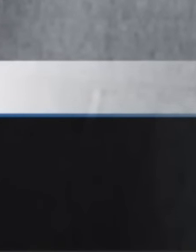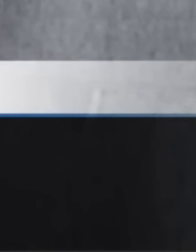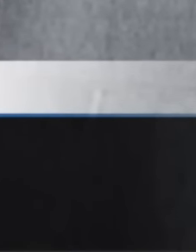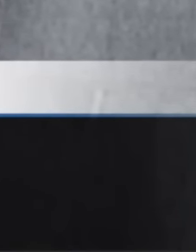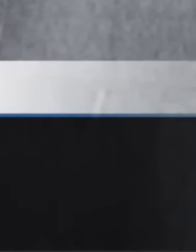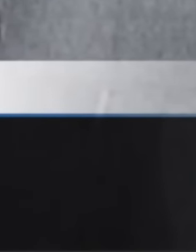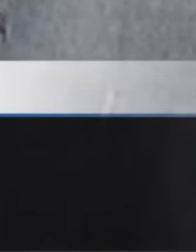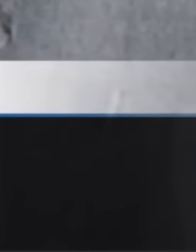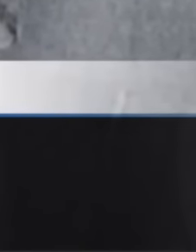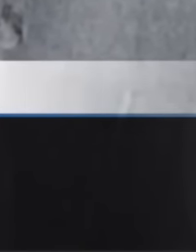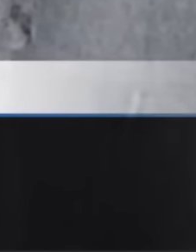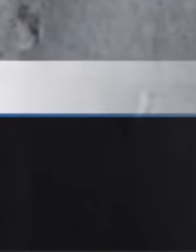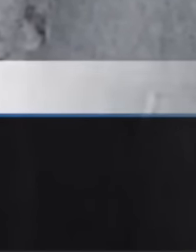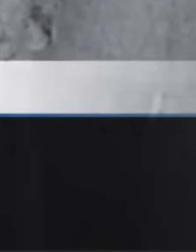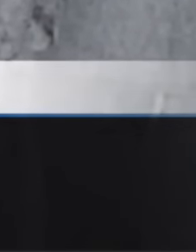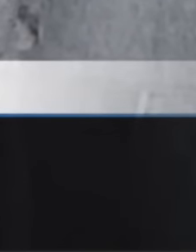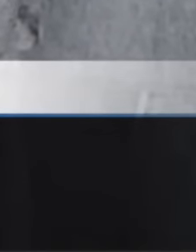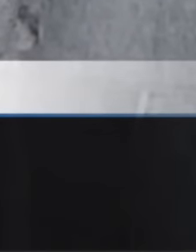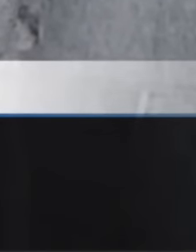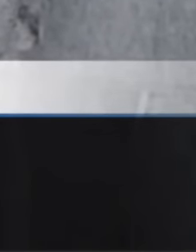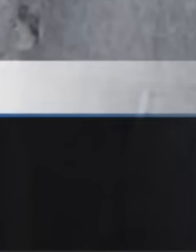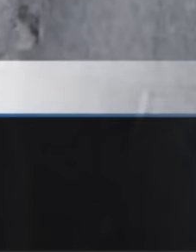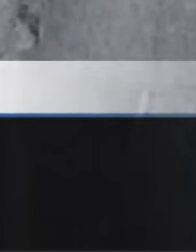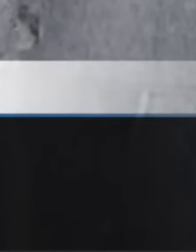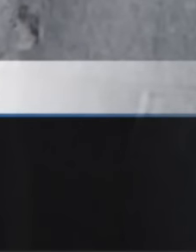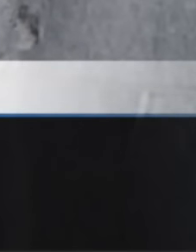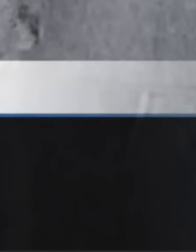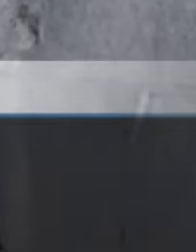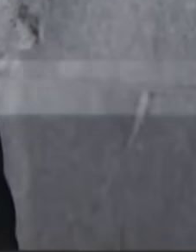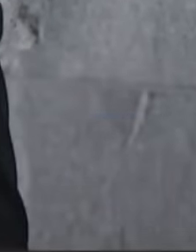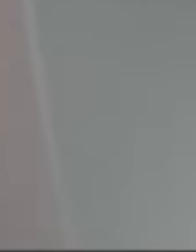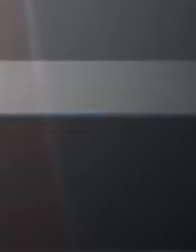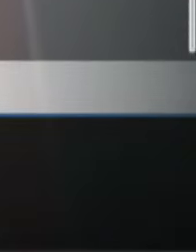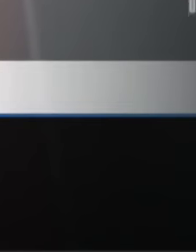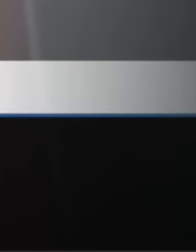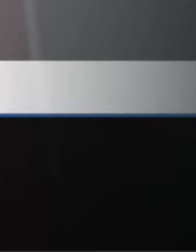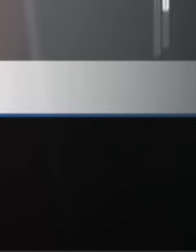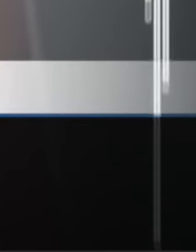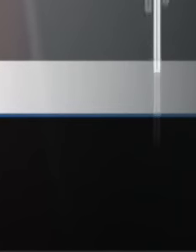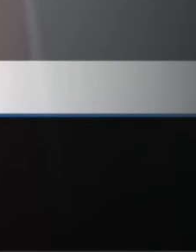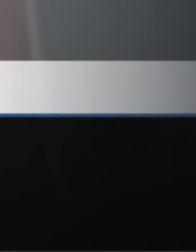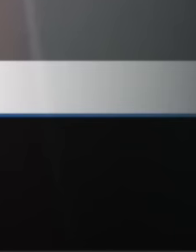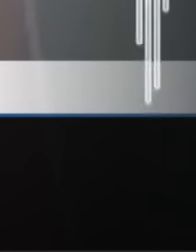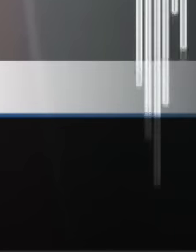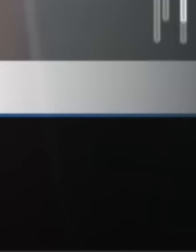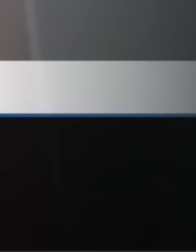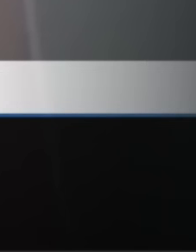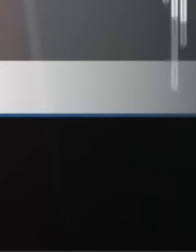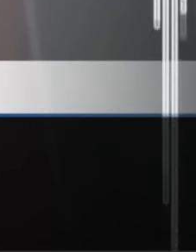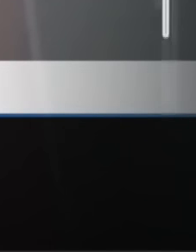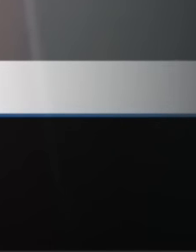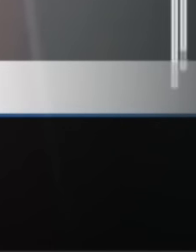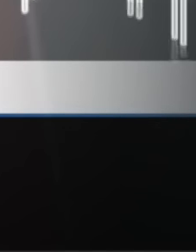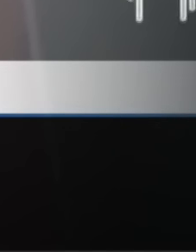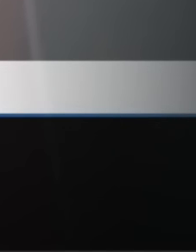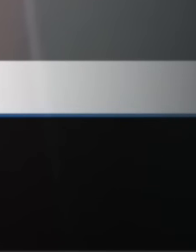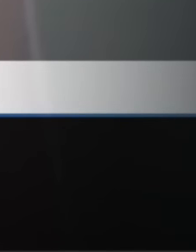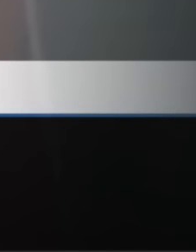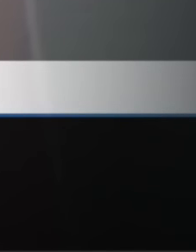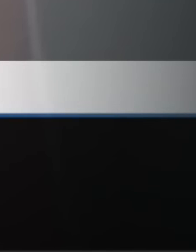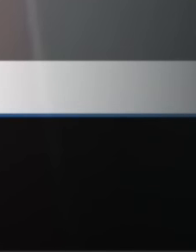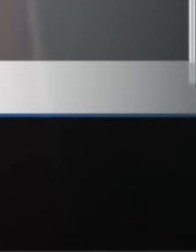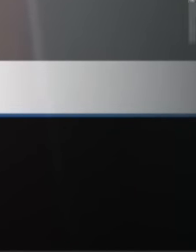특검법을 막기 위해서 어떤 대안을 가지고 있으신 그 방안을 제가 오히려 묻고 싶습니다 예를 들어서 금식기 당론인 예 아